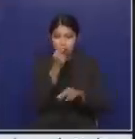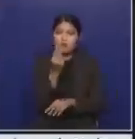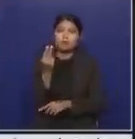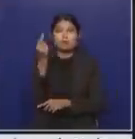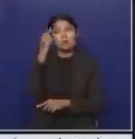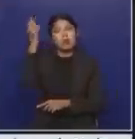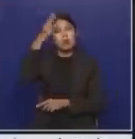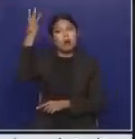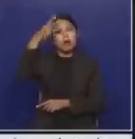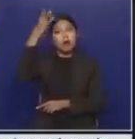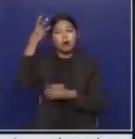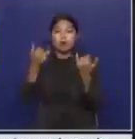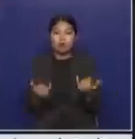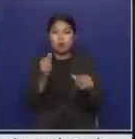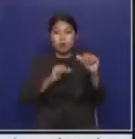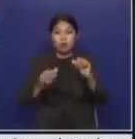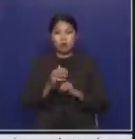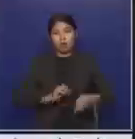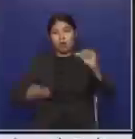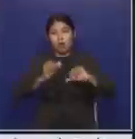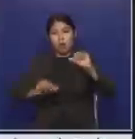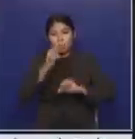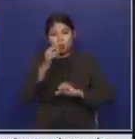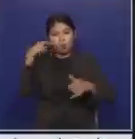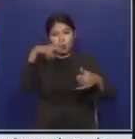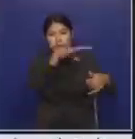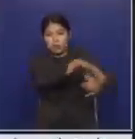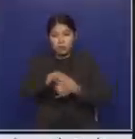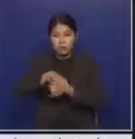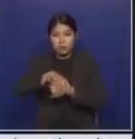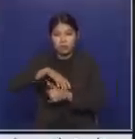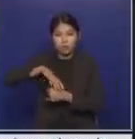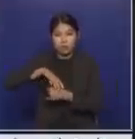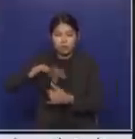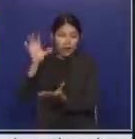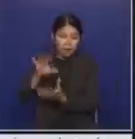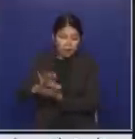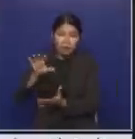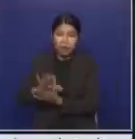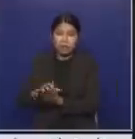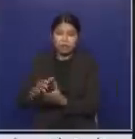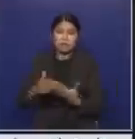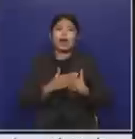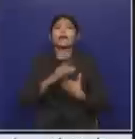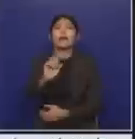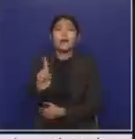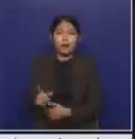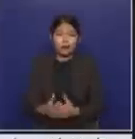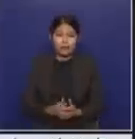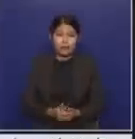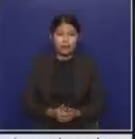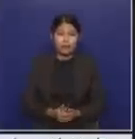ไม่คิดอะไรในอดีตปัจจุบันทุกท่านตั้งคำถามว่าการจัดนางเอกไปขังเนี่ยแล้วผมเห็นกันขณะนี้จะเป็นรักกันลงพอได้ยังไง